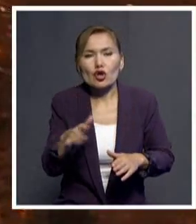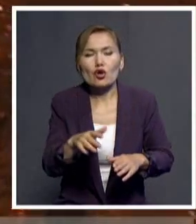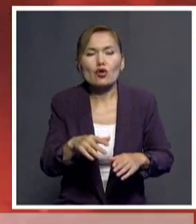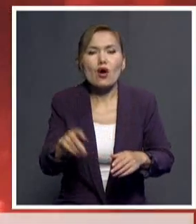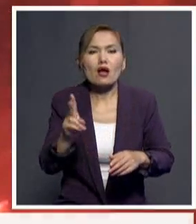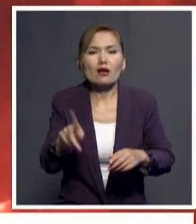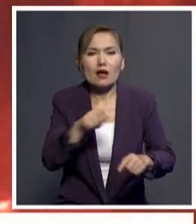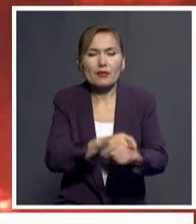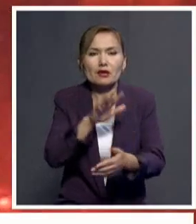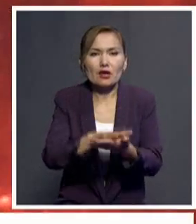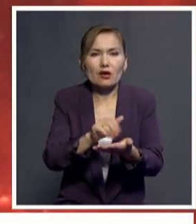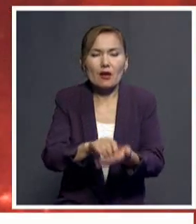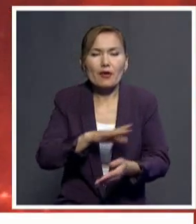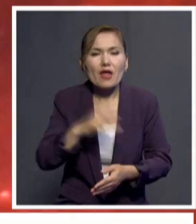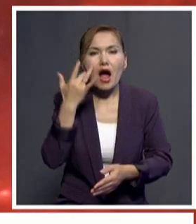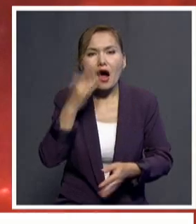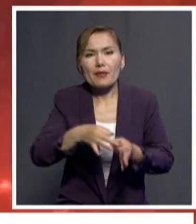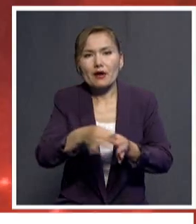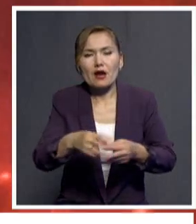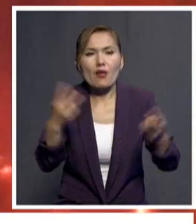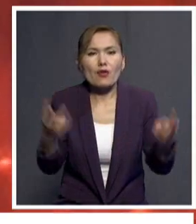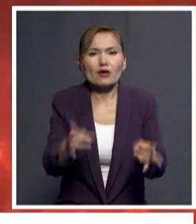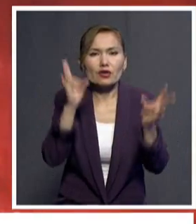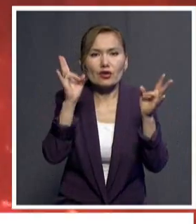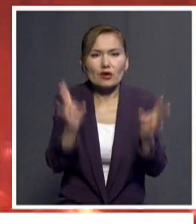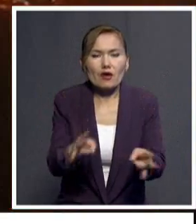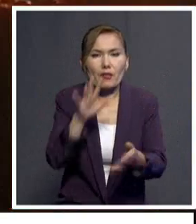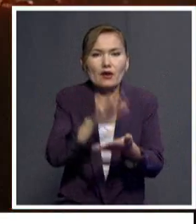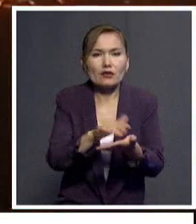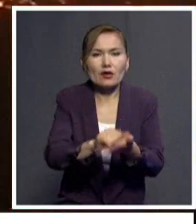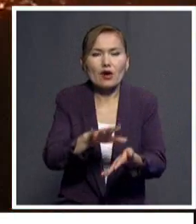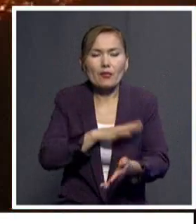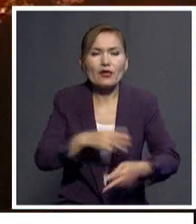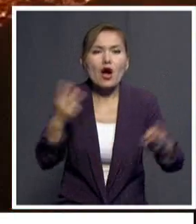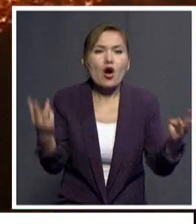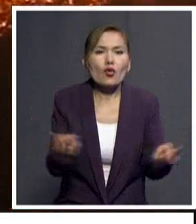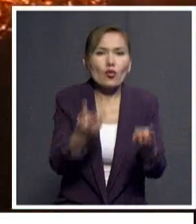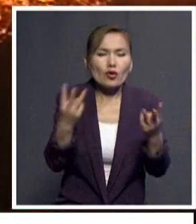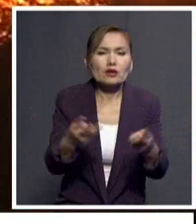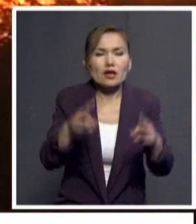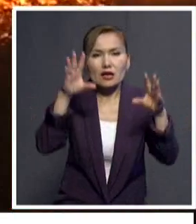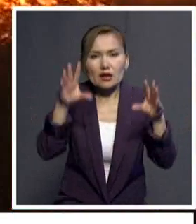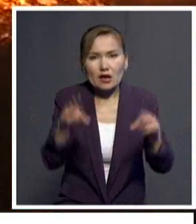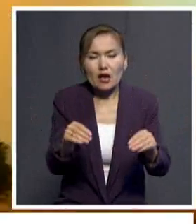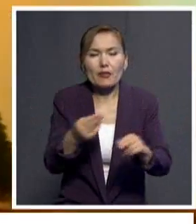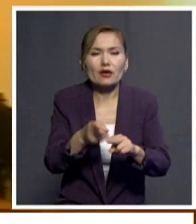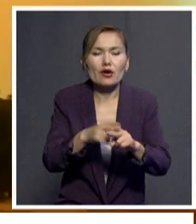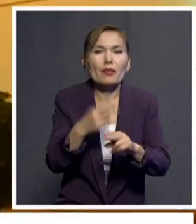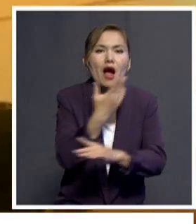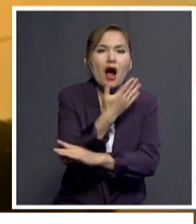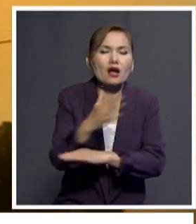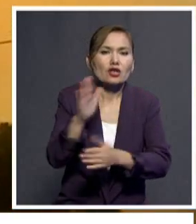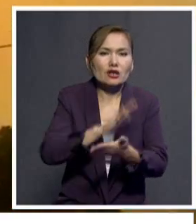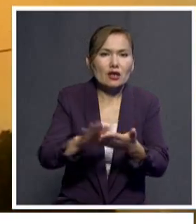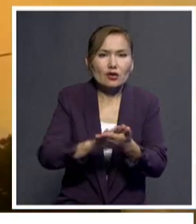өрт болып отыр. Президент Дональд Трамп Калифорнияда төтенше жағдай жариялап, оттың таралуын тоқтату үшін ағаштарды кесу қажеттігін